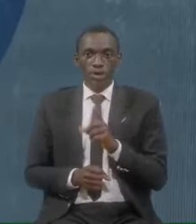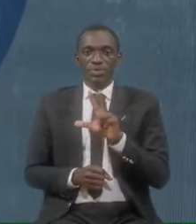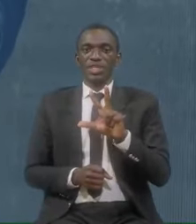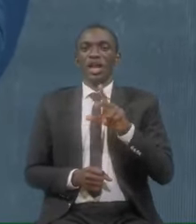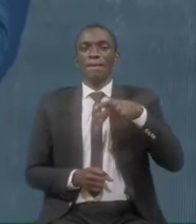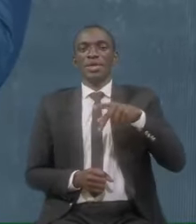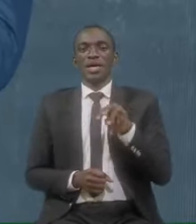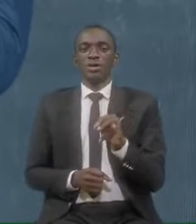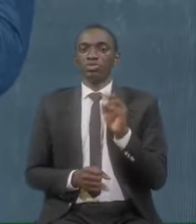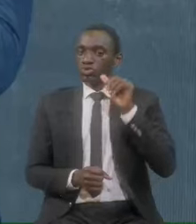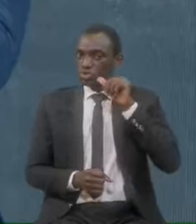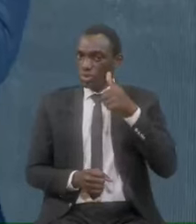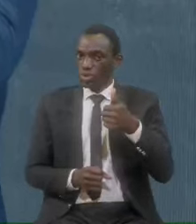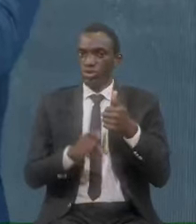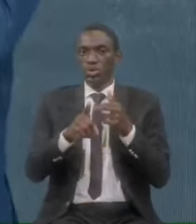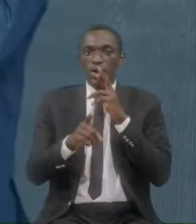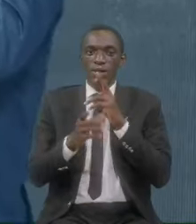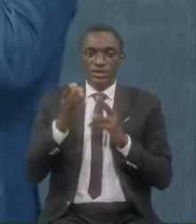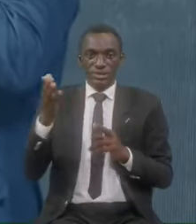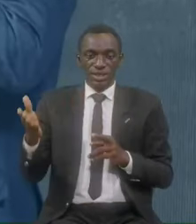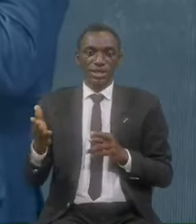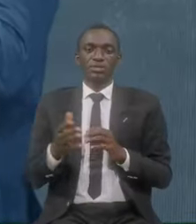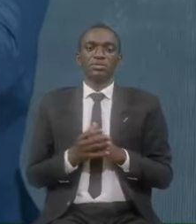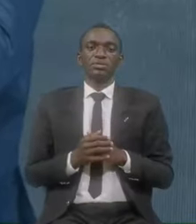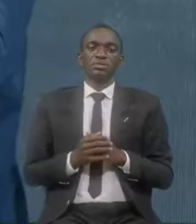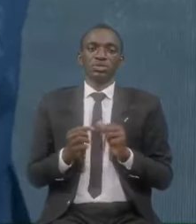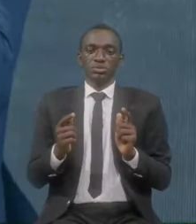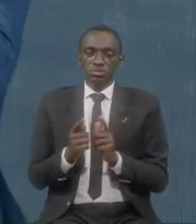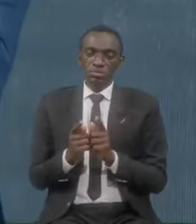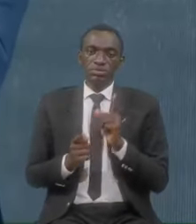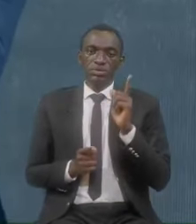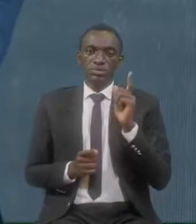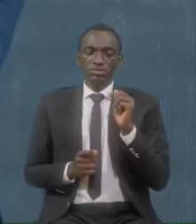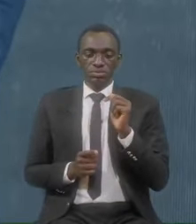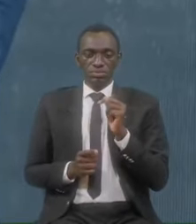il y aura la classe des nouveaux convertis.